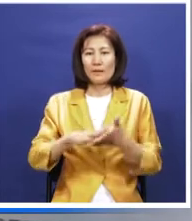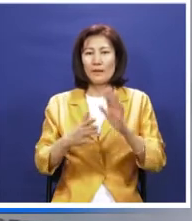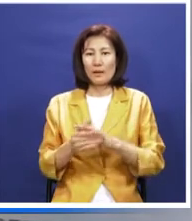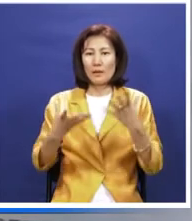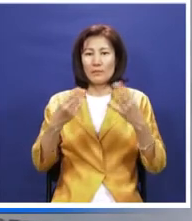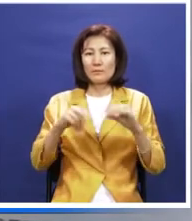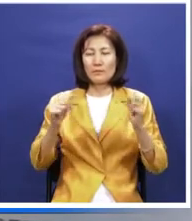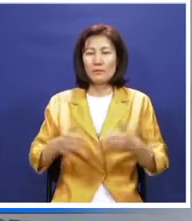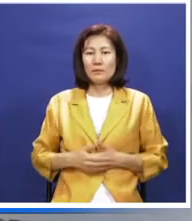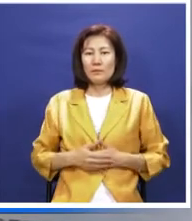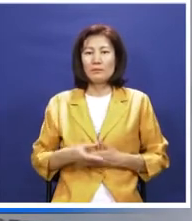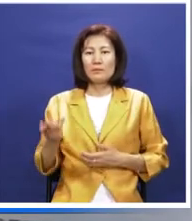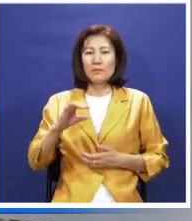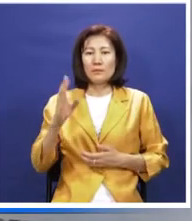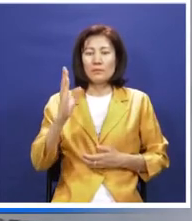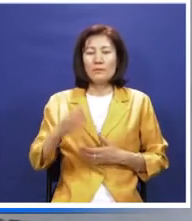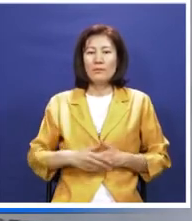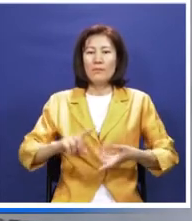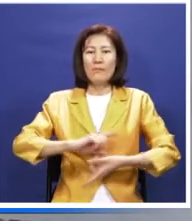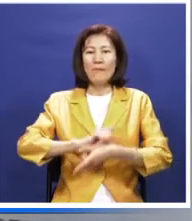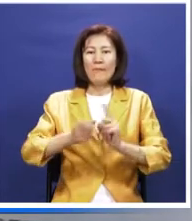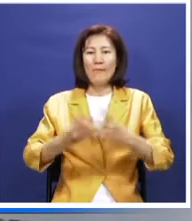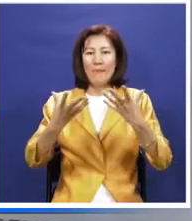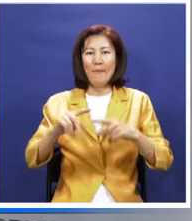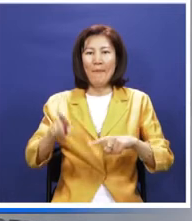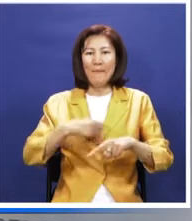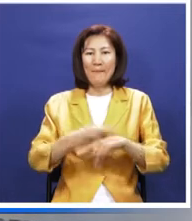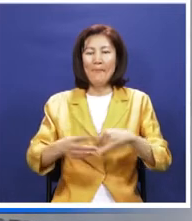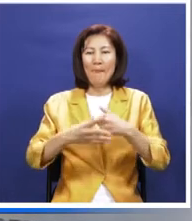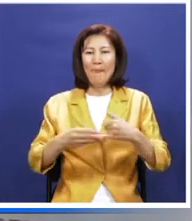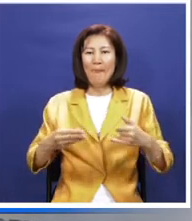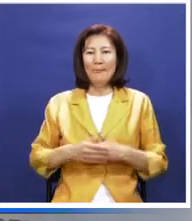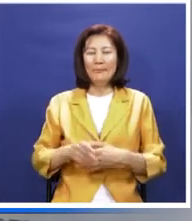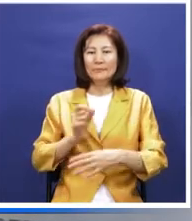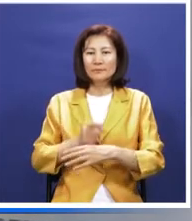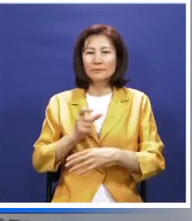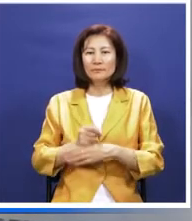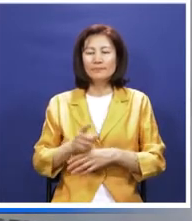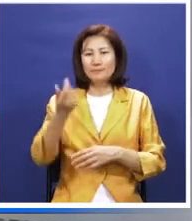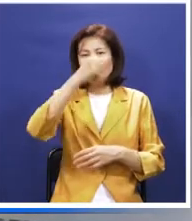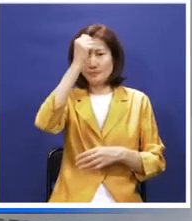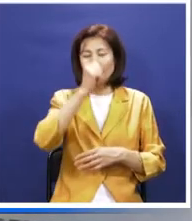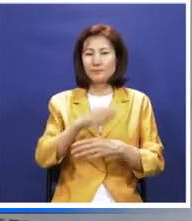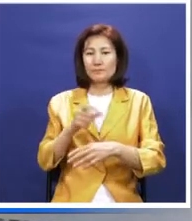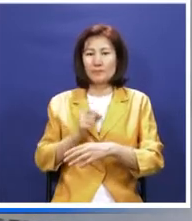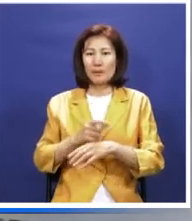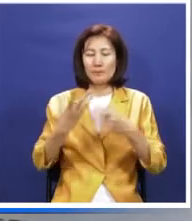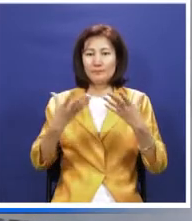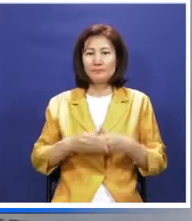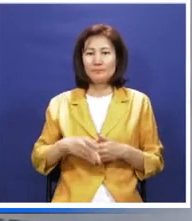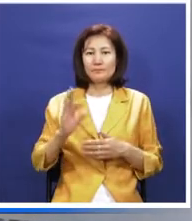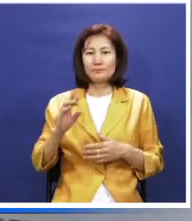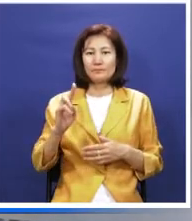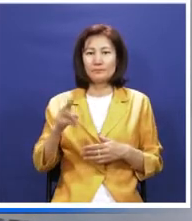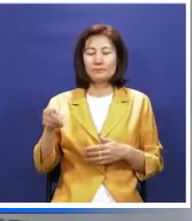Доп соглашениеде уже договор, бүкіл договор өзгертіп отыр. Ол жерде заявка, ай сайын заявка беріледі,